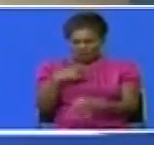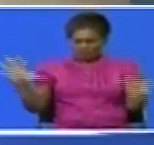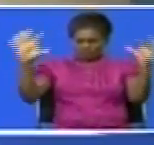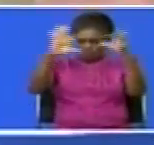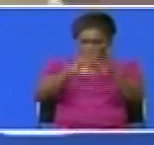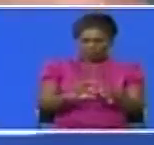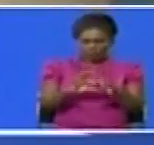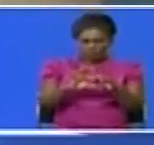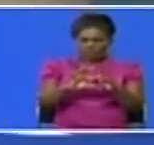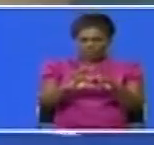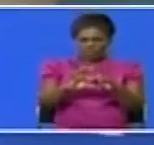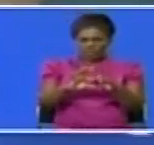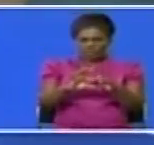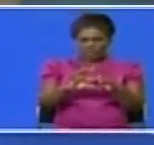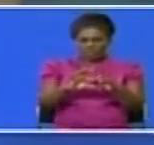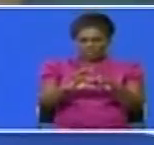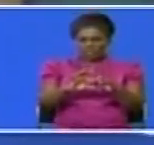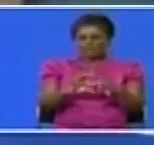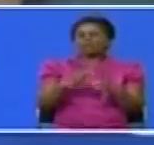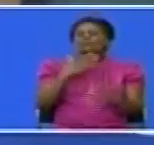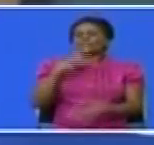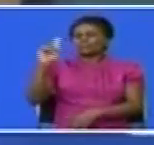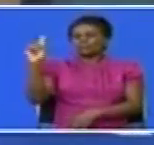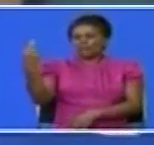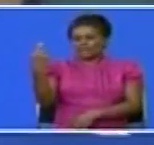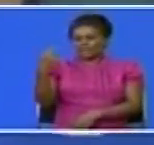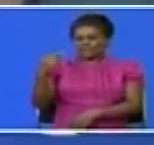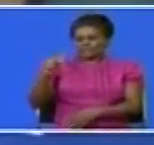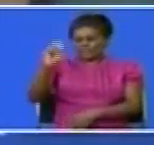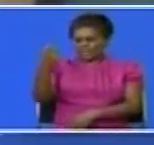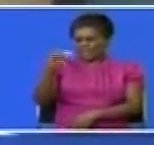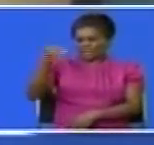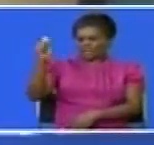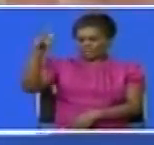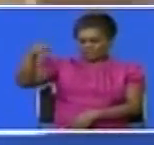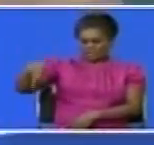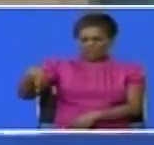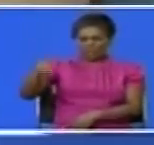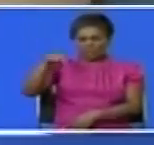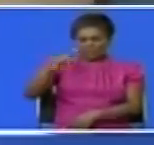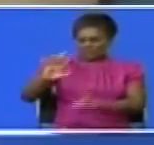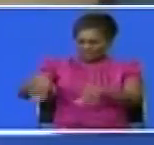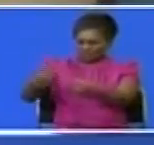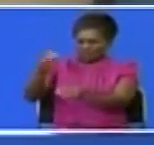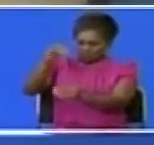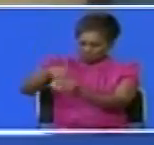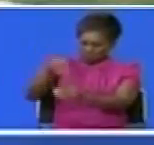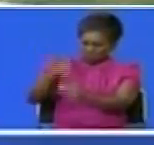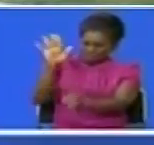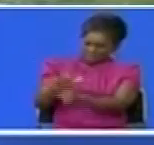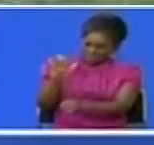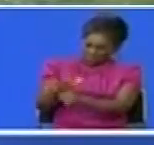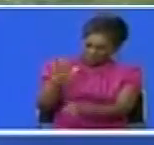inaunganisha na haibagui jamii inataka tu Kenya moja ni chama cha Jubilee, na ndipo wakaipa kura kwa wingi